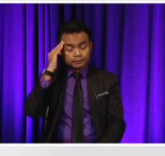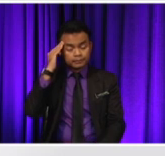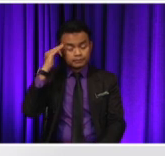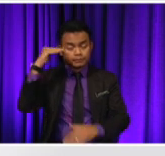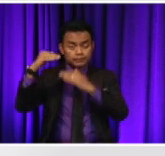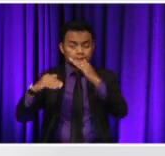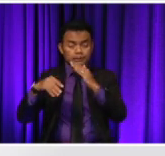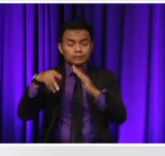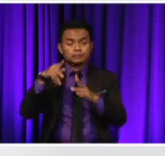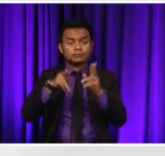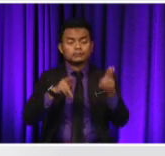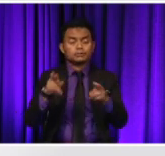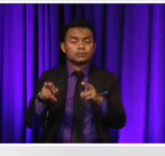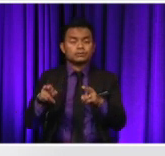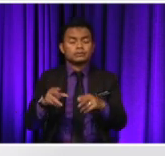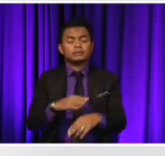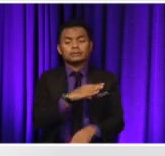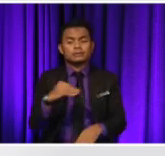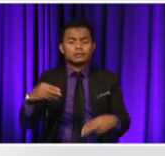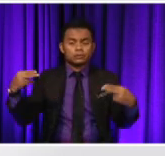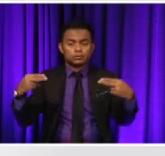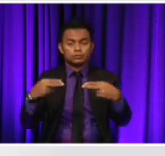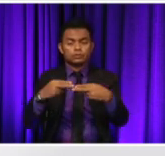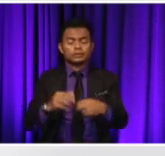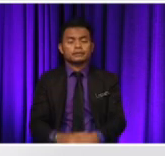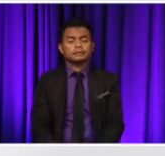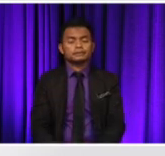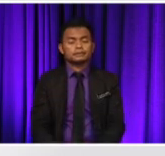kemahiran dalam penulisan dengan perintah pengurusan